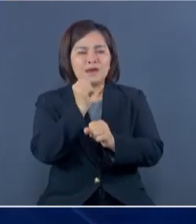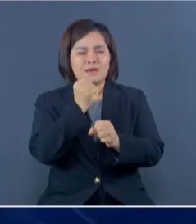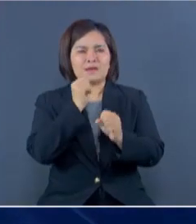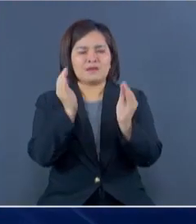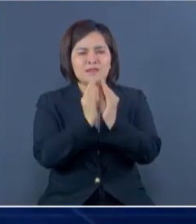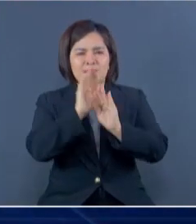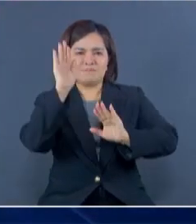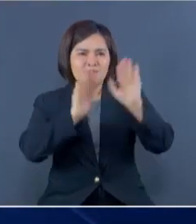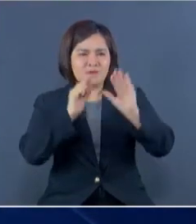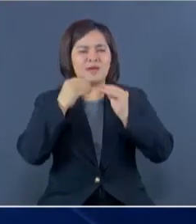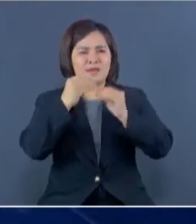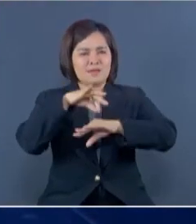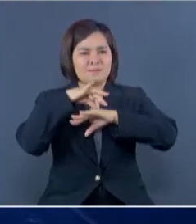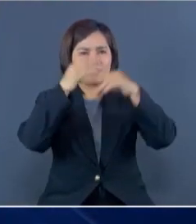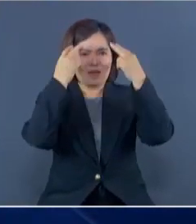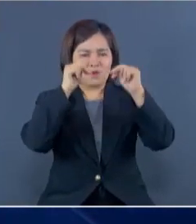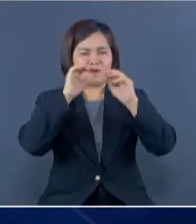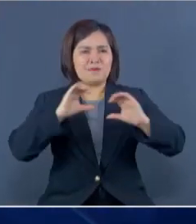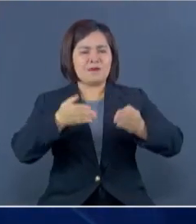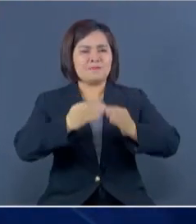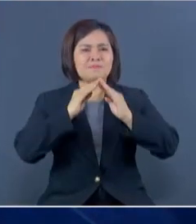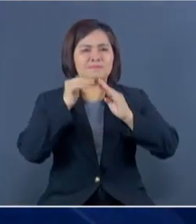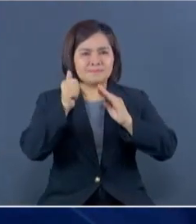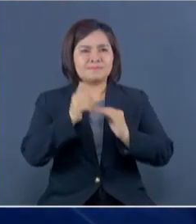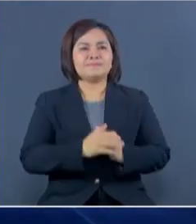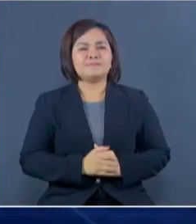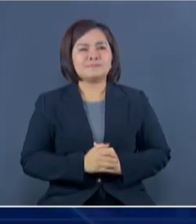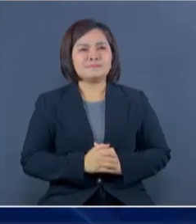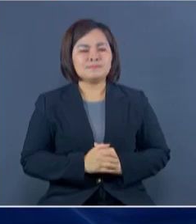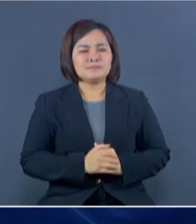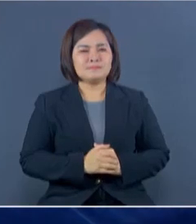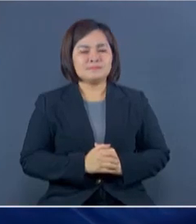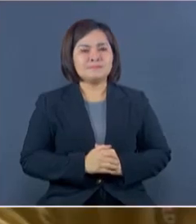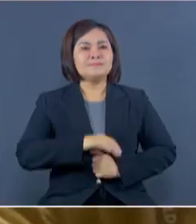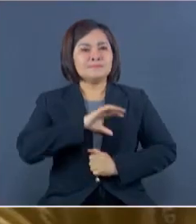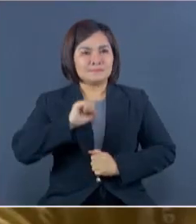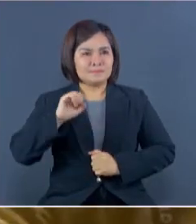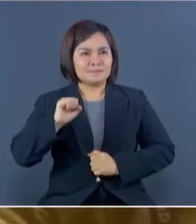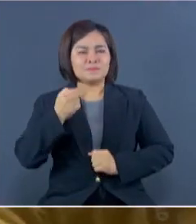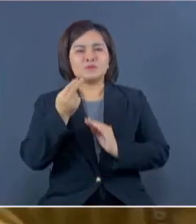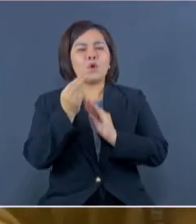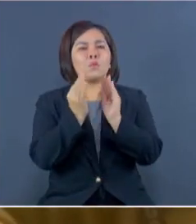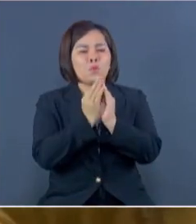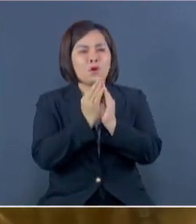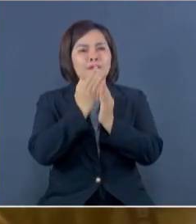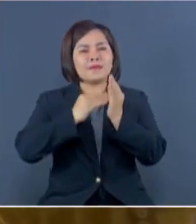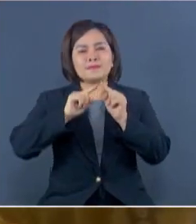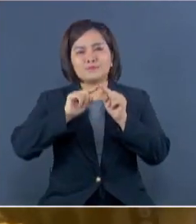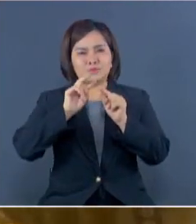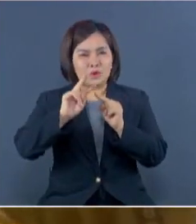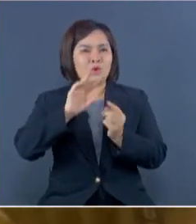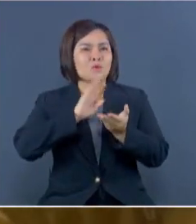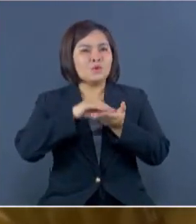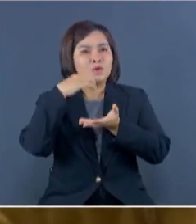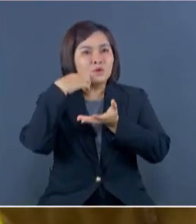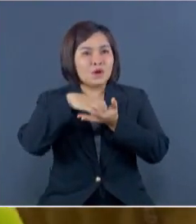การโหวตเลือกนายกและการจัดตั้งรัฐบาลนายชัยยาพรหมมาส.ส.หนองบัวลำภูเขต2เปิดเผย